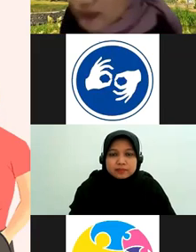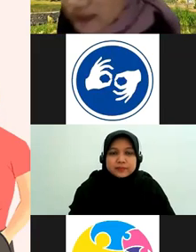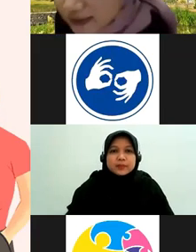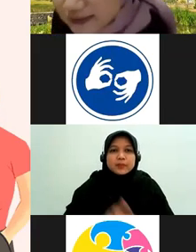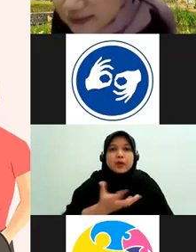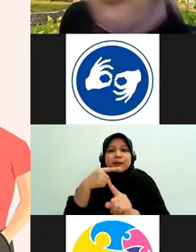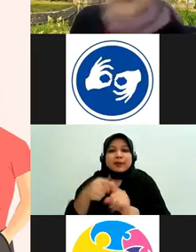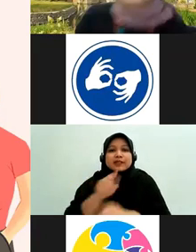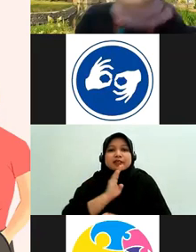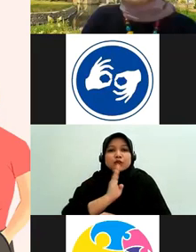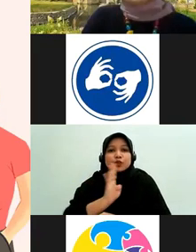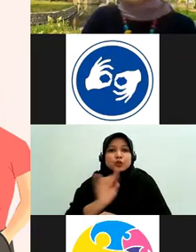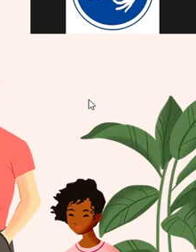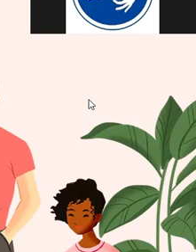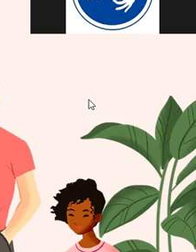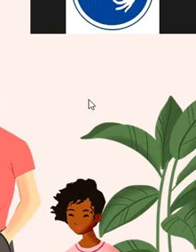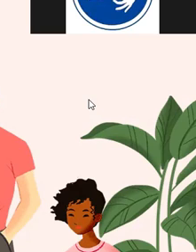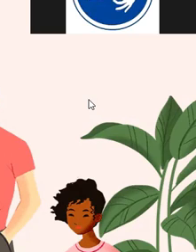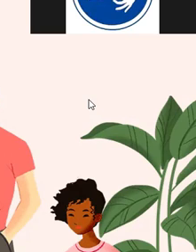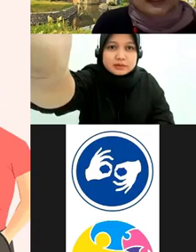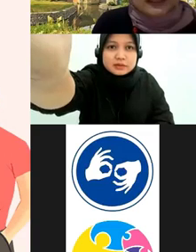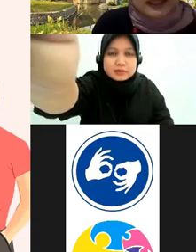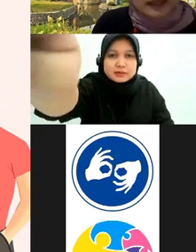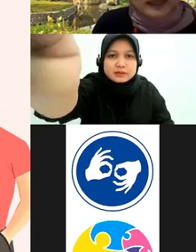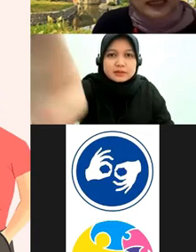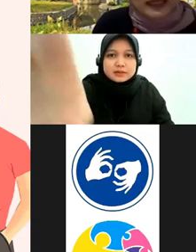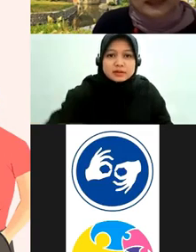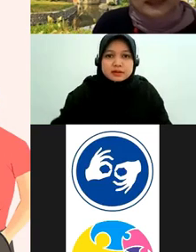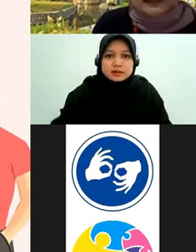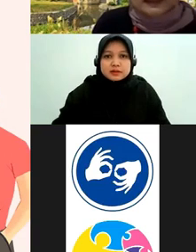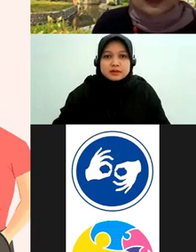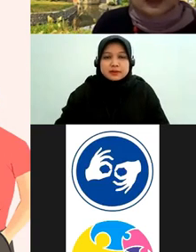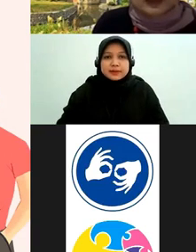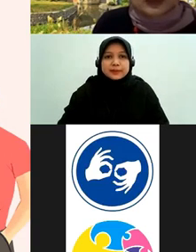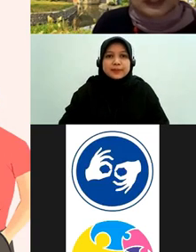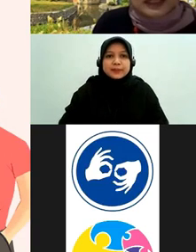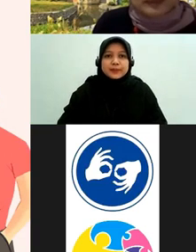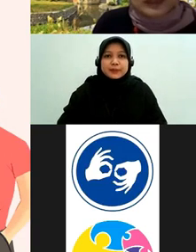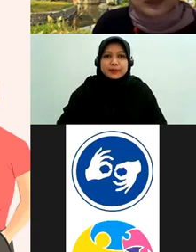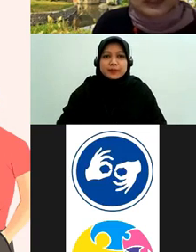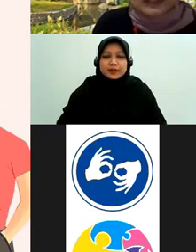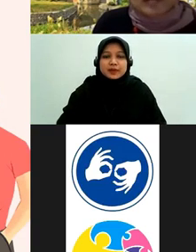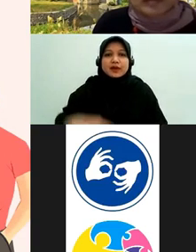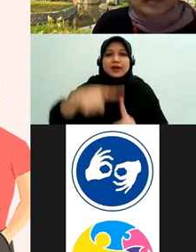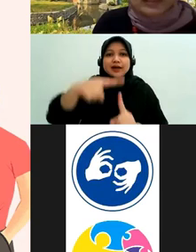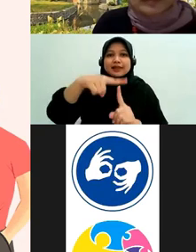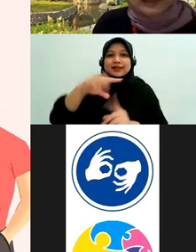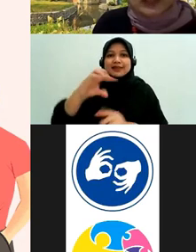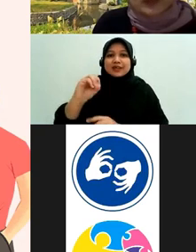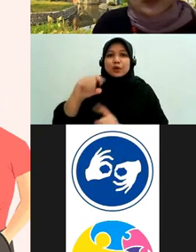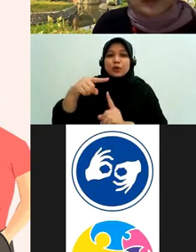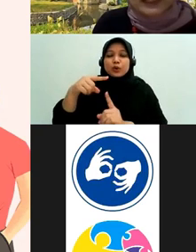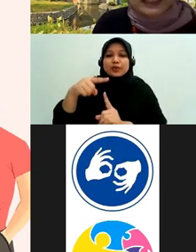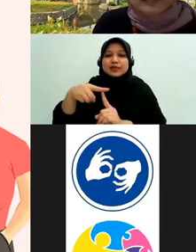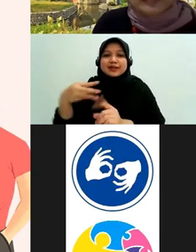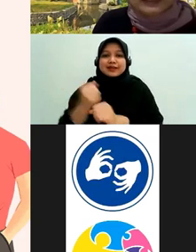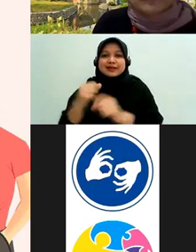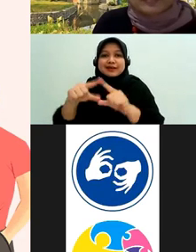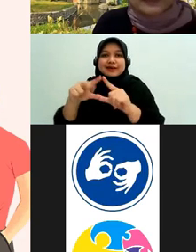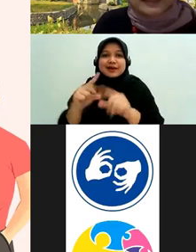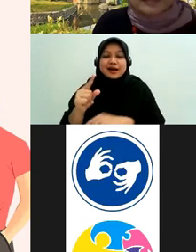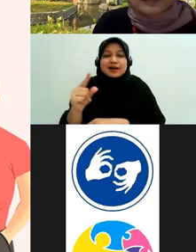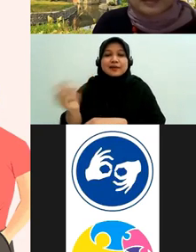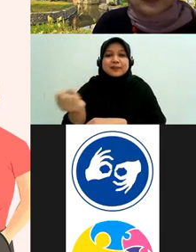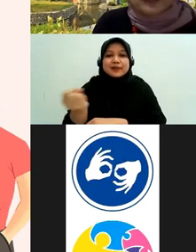ditaruh di kolom chat Mas Tio Tegar bilang tujuan dari peliputan defable berhadapan dengan